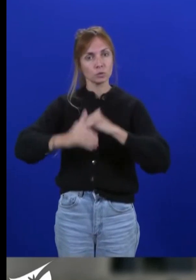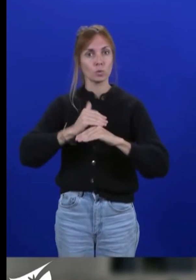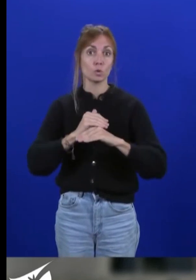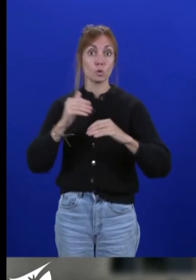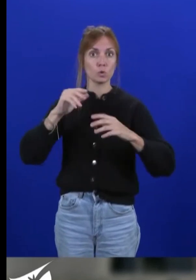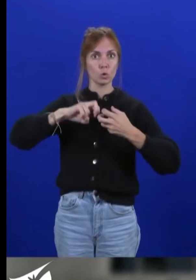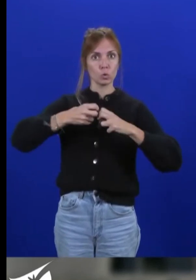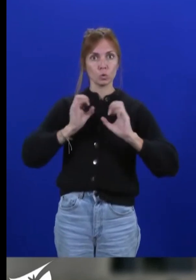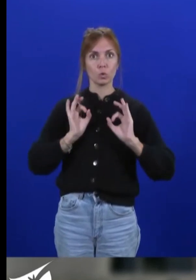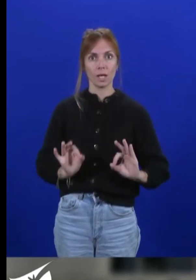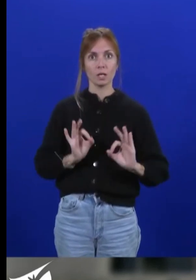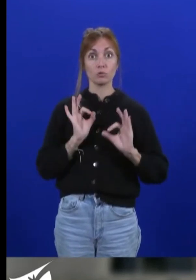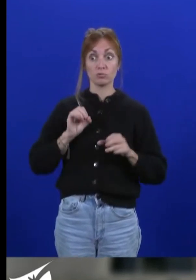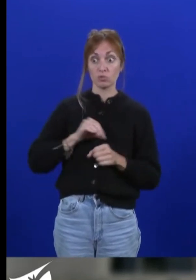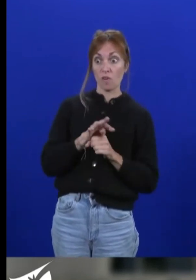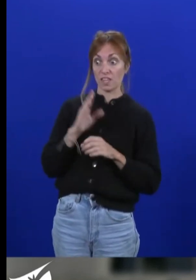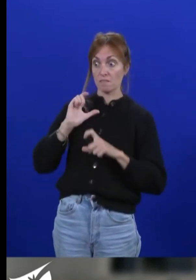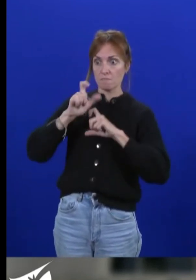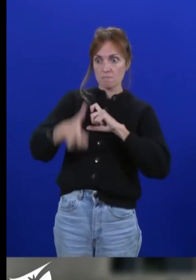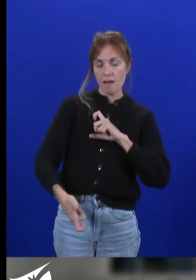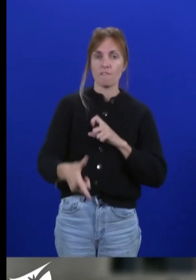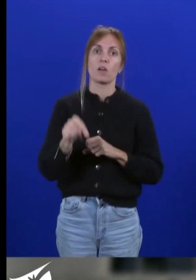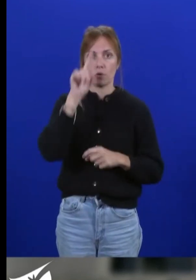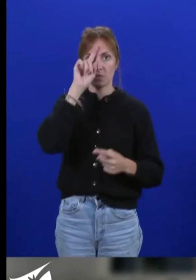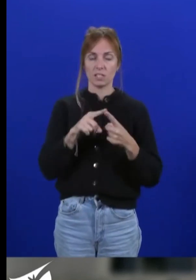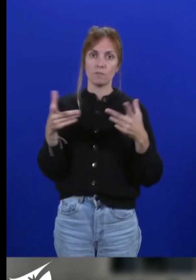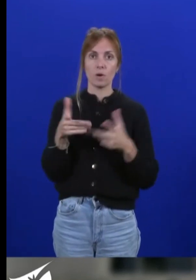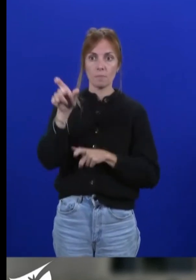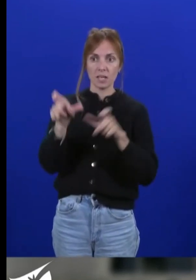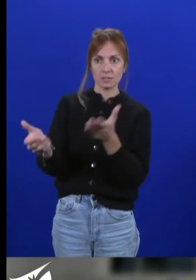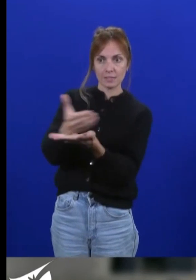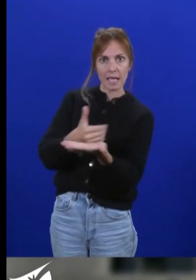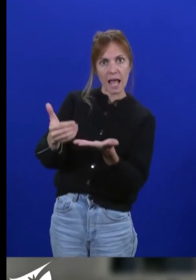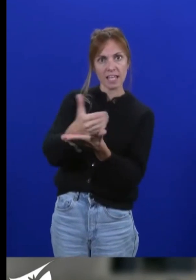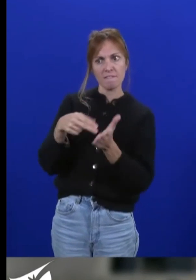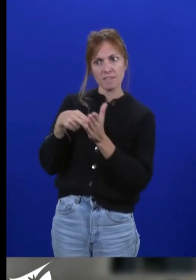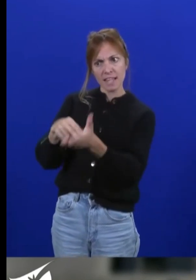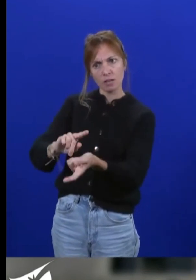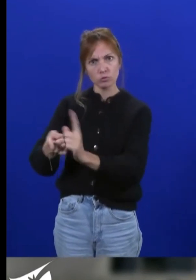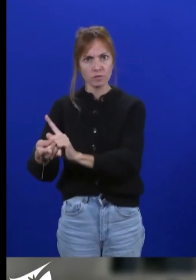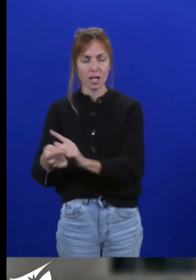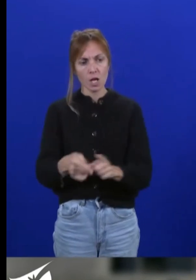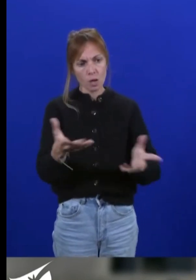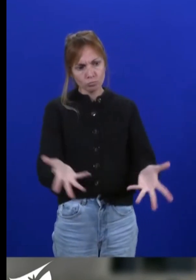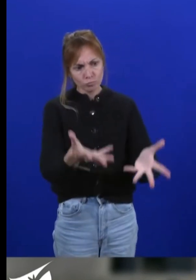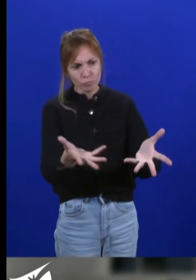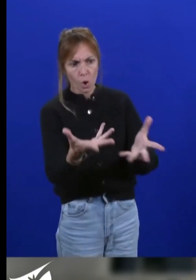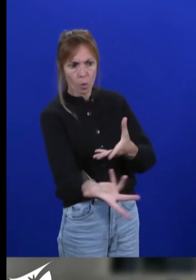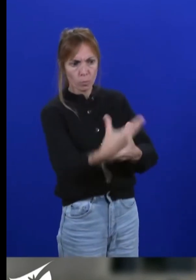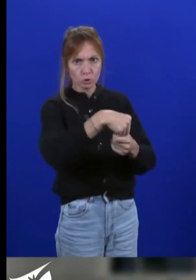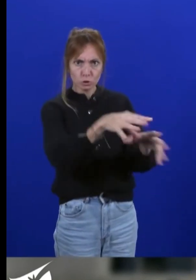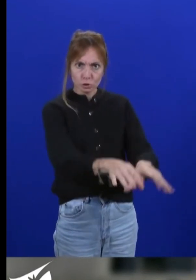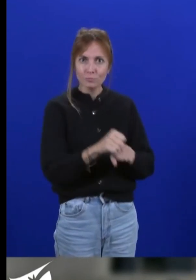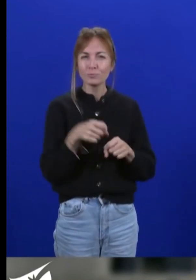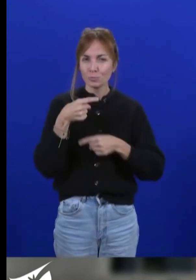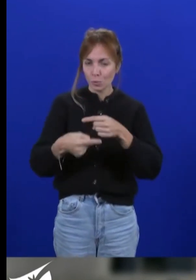le sillage de la crise du Covid, un plan visant à fidéliser les salariés réguliers et favoriser les recrutements sera également mis en